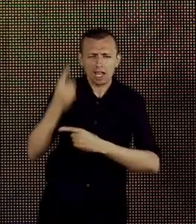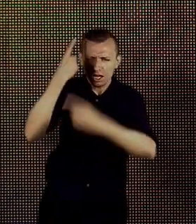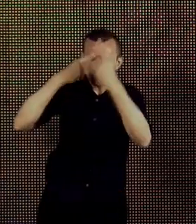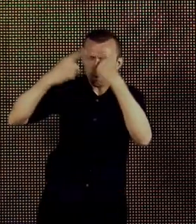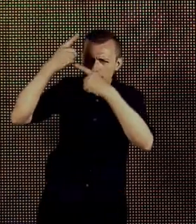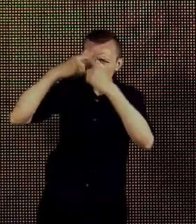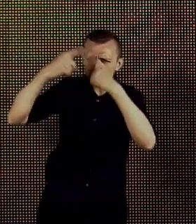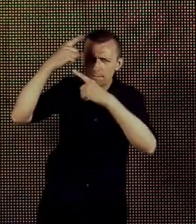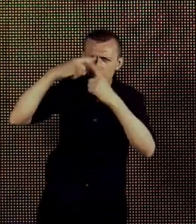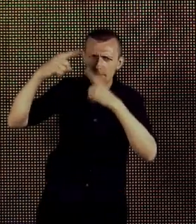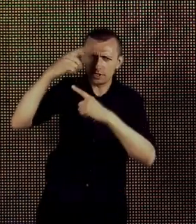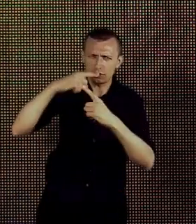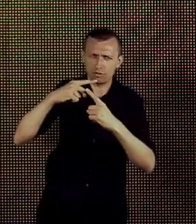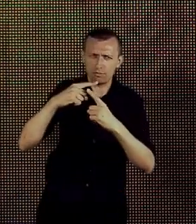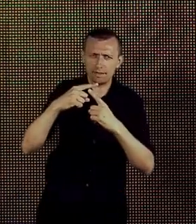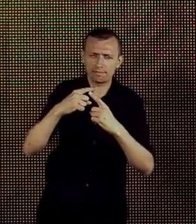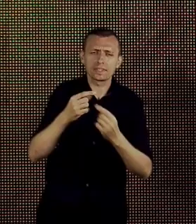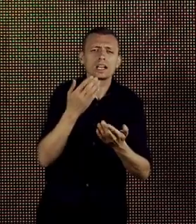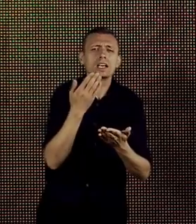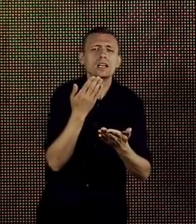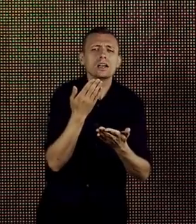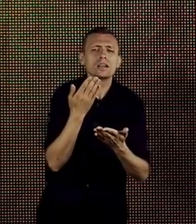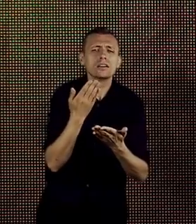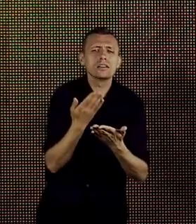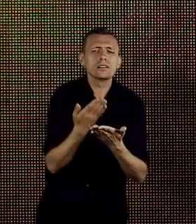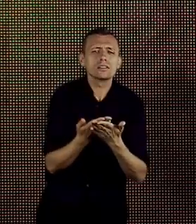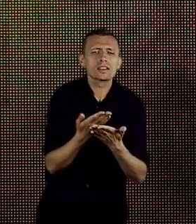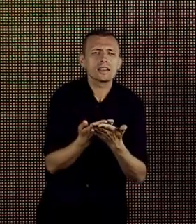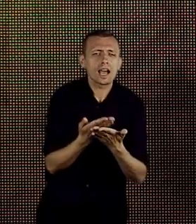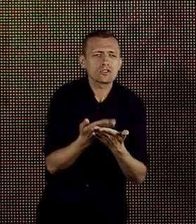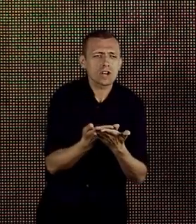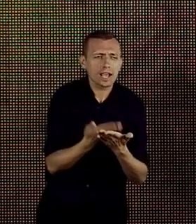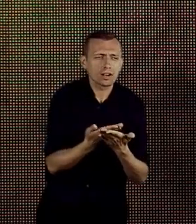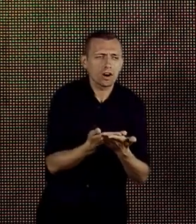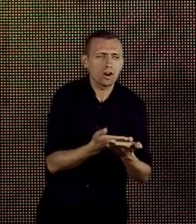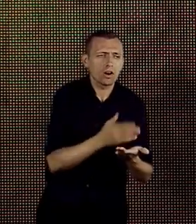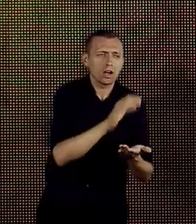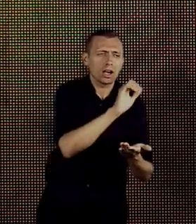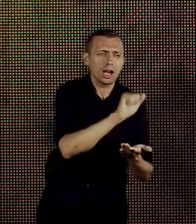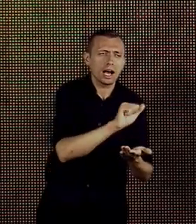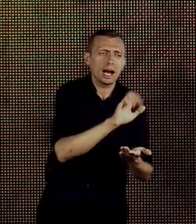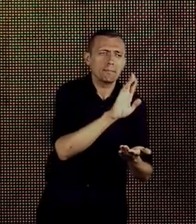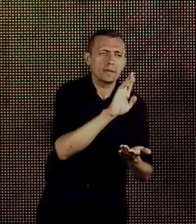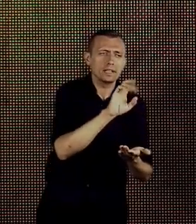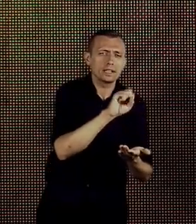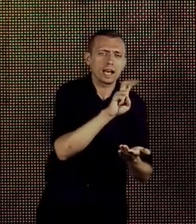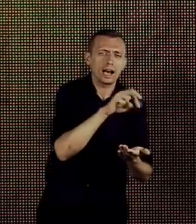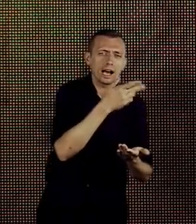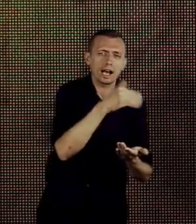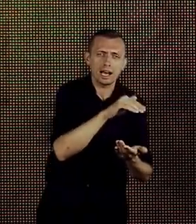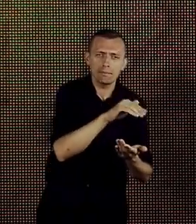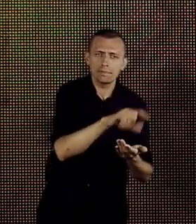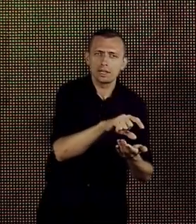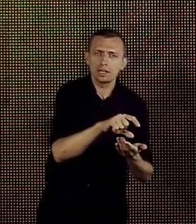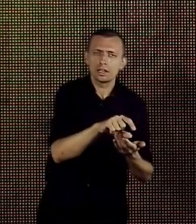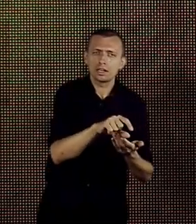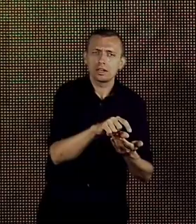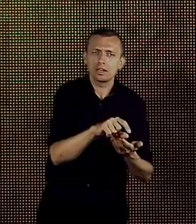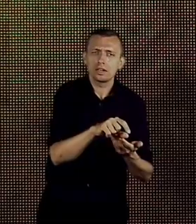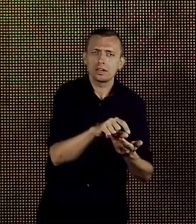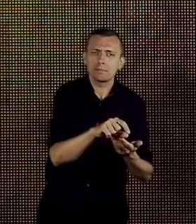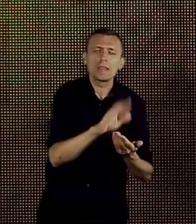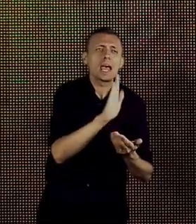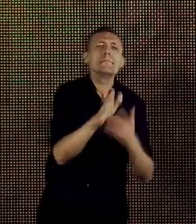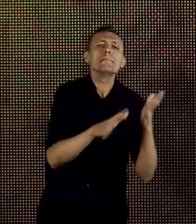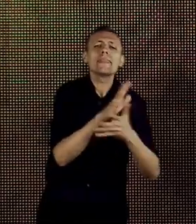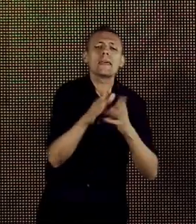na ołtarzu swego syna Izaaka. Czy nie dzięki uczynkom? Abraham po latach chodzenia z